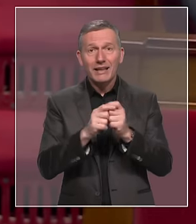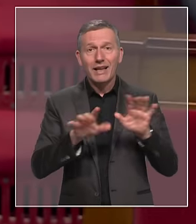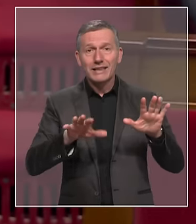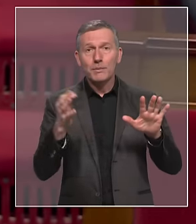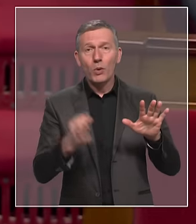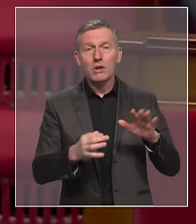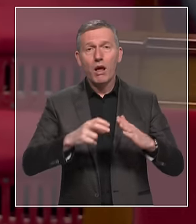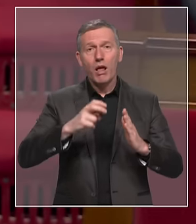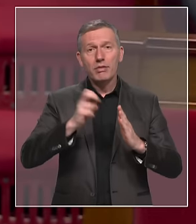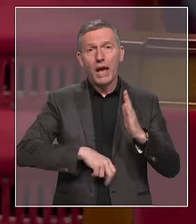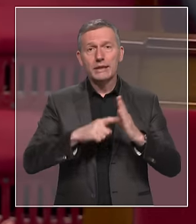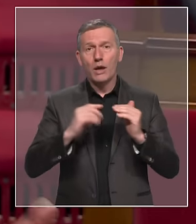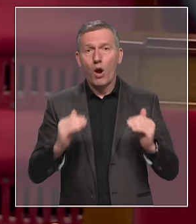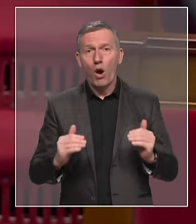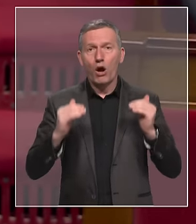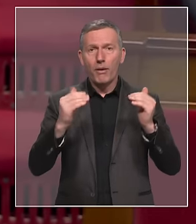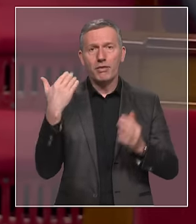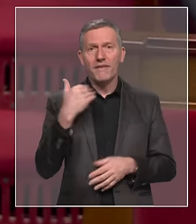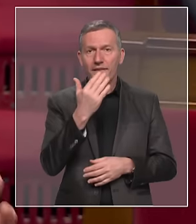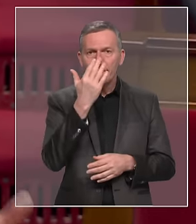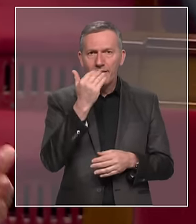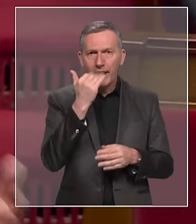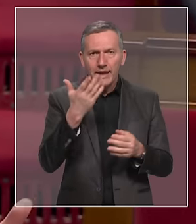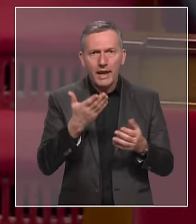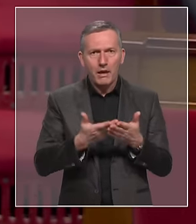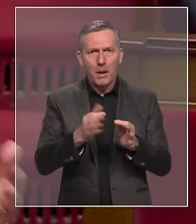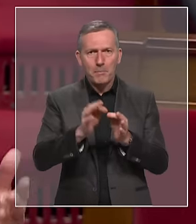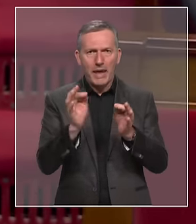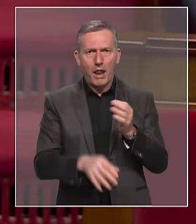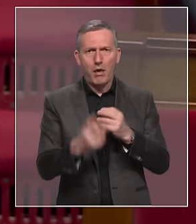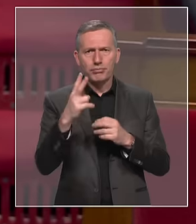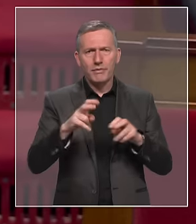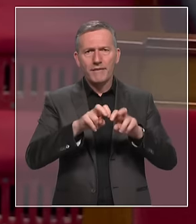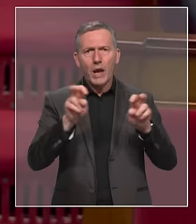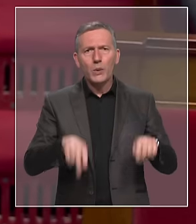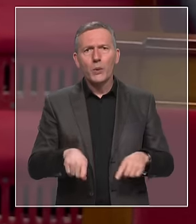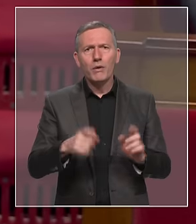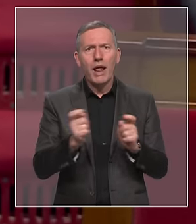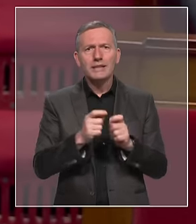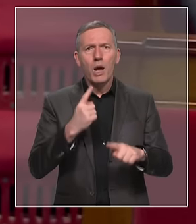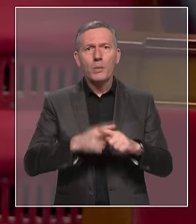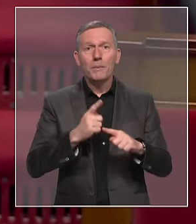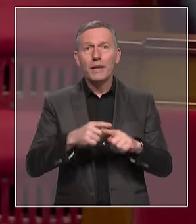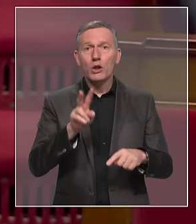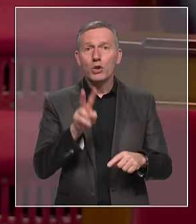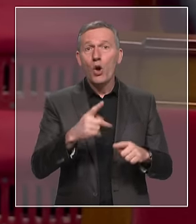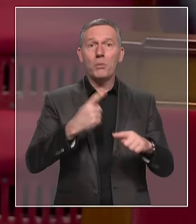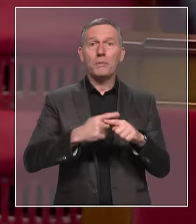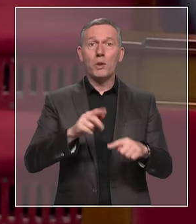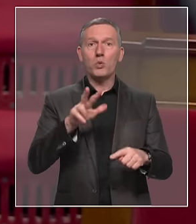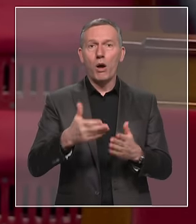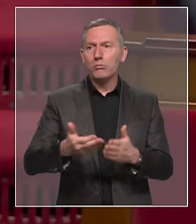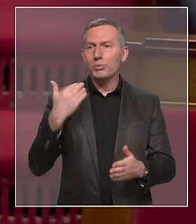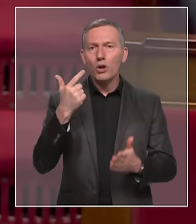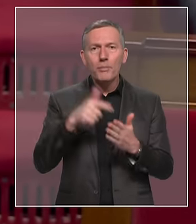10% de taxes en hausse infligées en février. Le voilà votre bilan des factures d'électricité multipliées par 2 et par 3 depuis